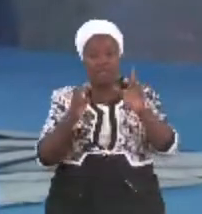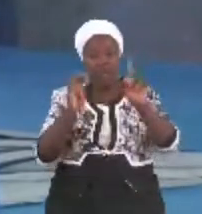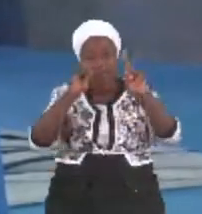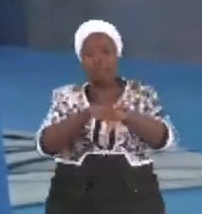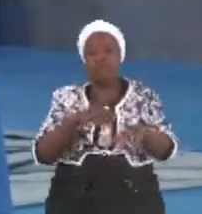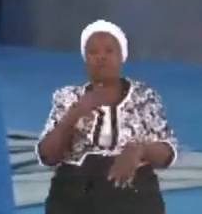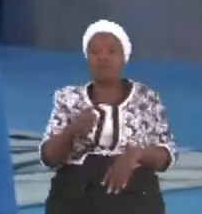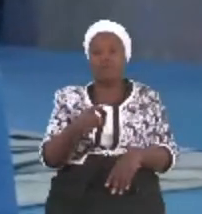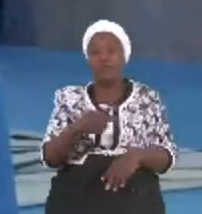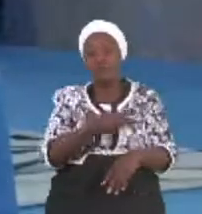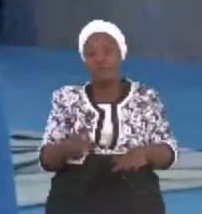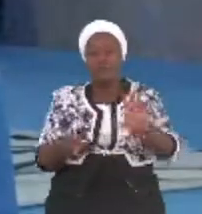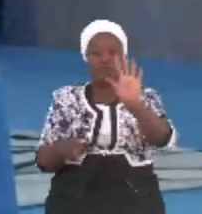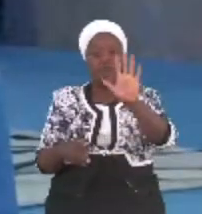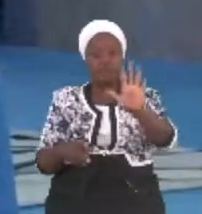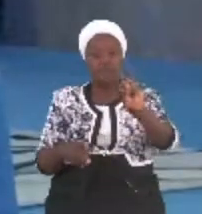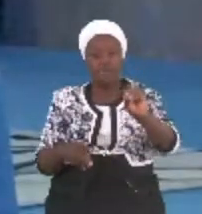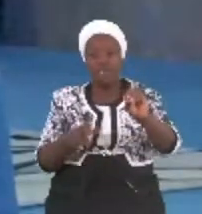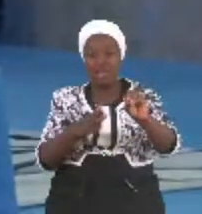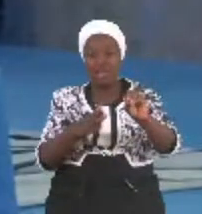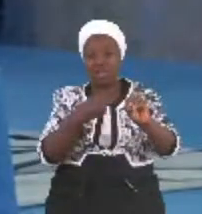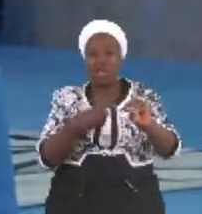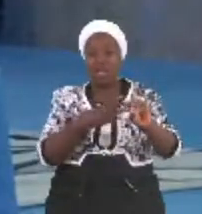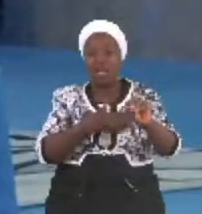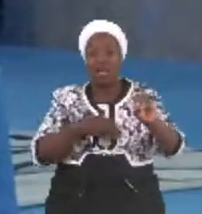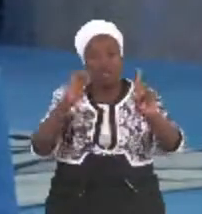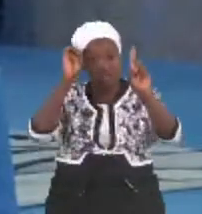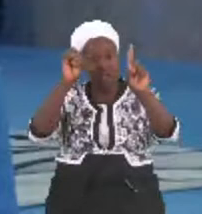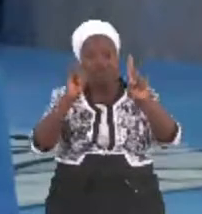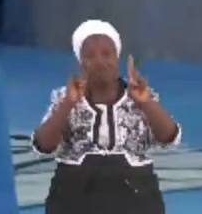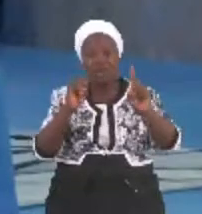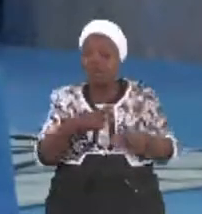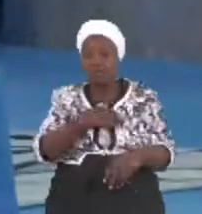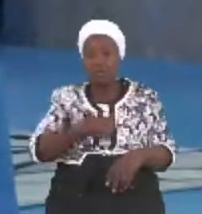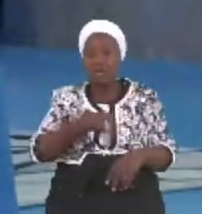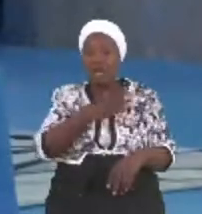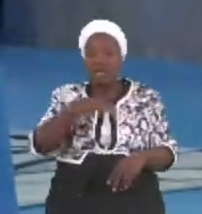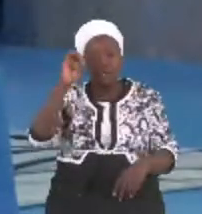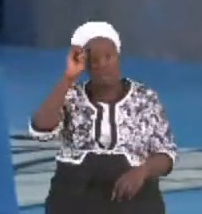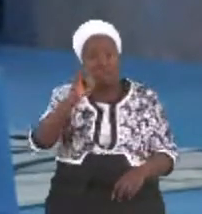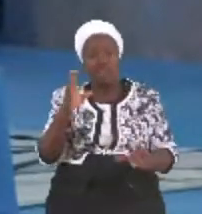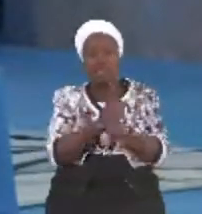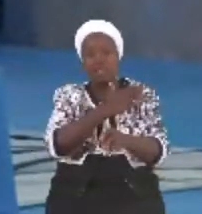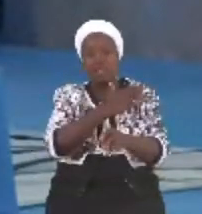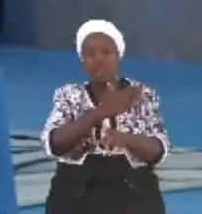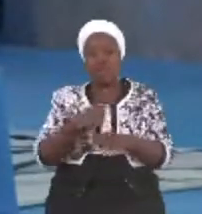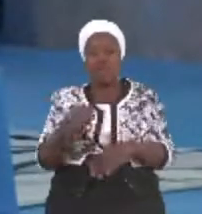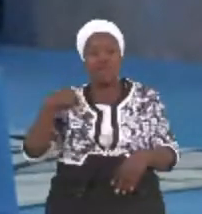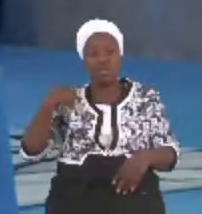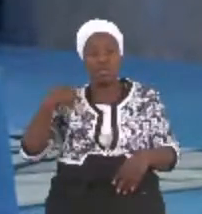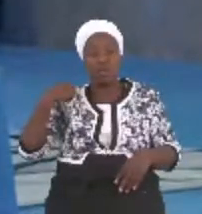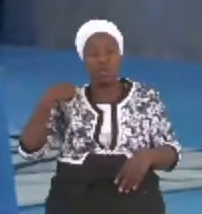Verset 50. L'aveugle jeta son manteau, se leva d'un bond. Il